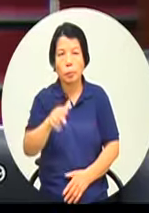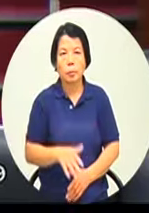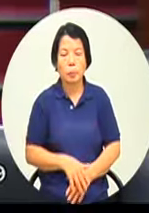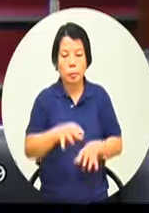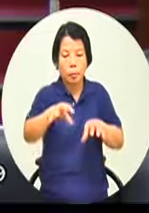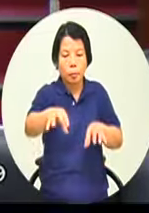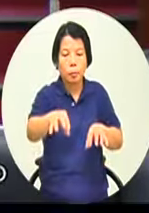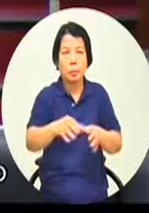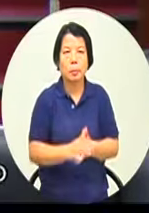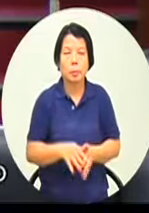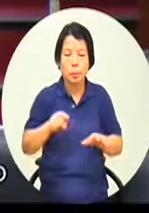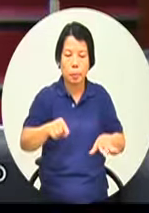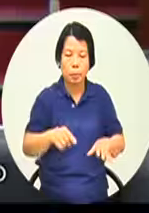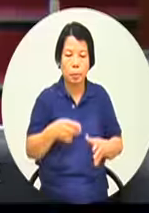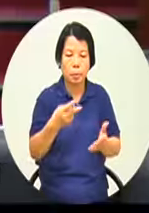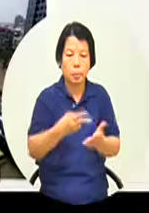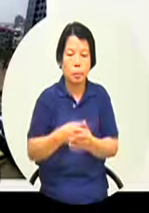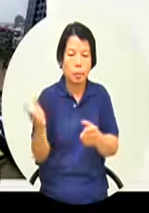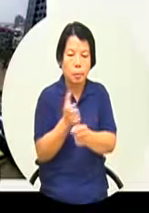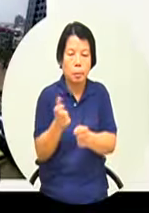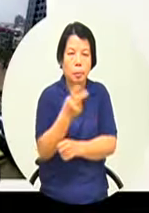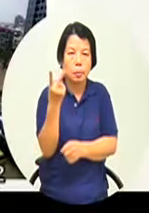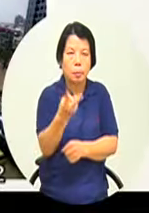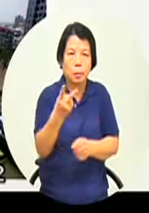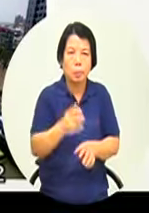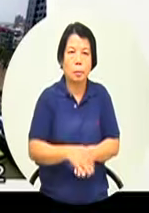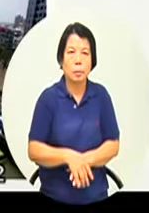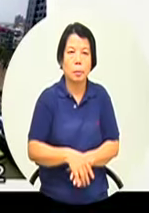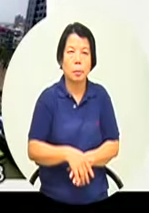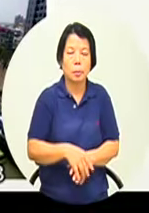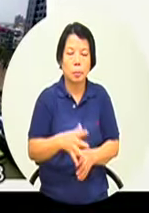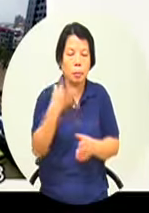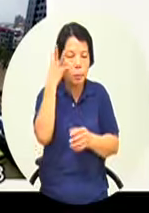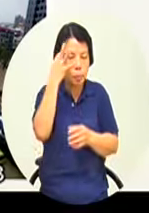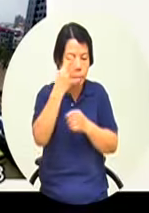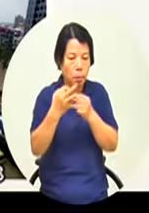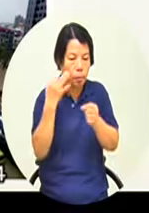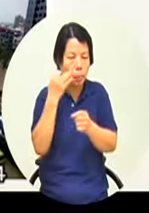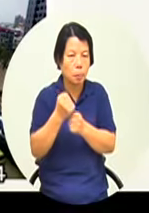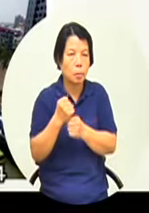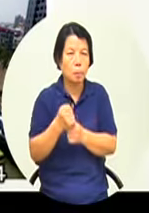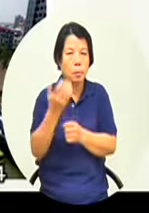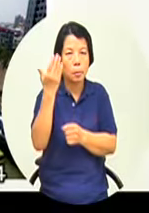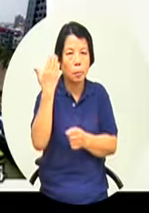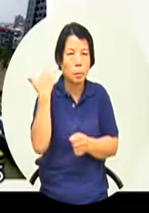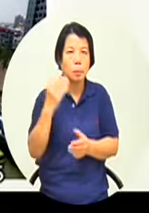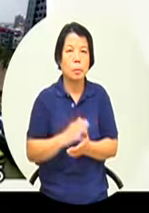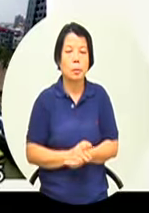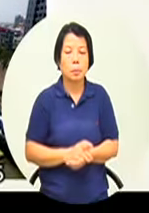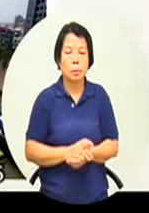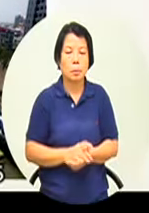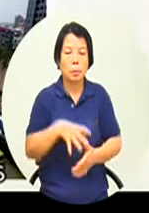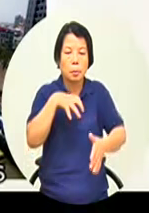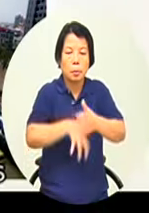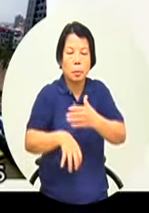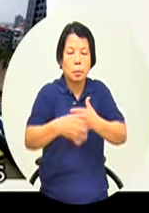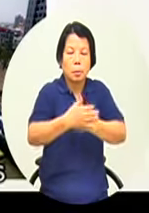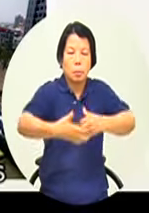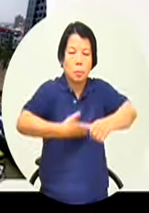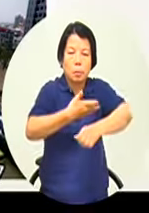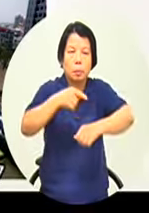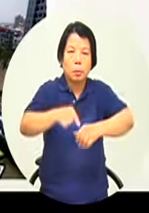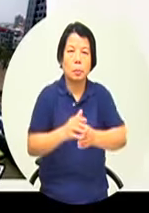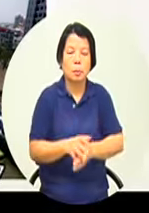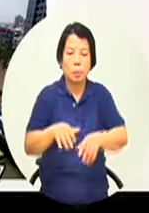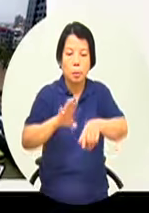是这次两次台风，也是这几年这个内围的最南边这边